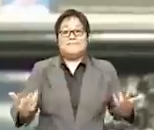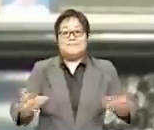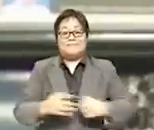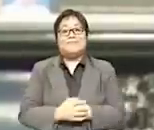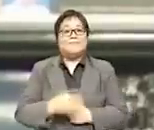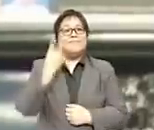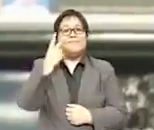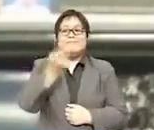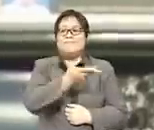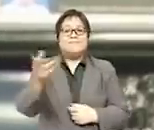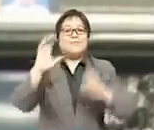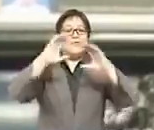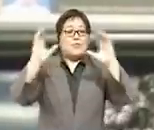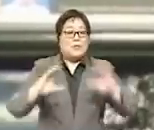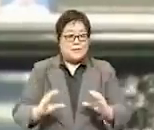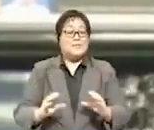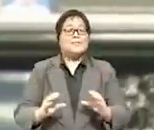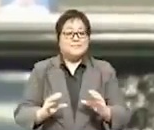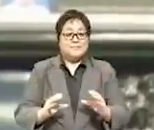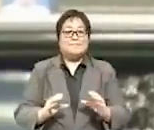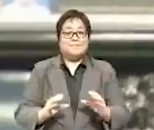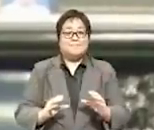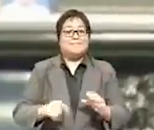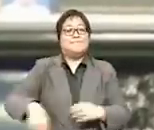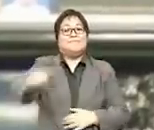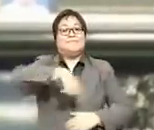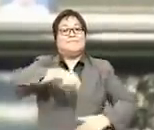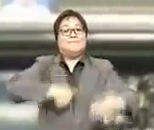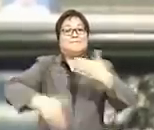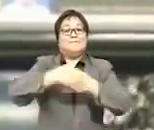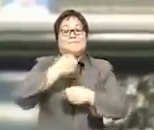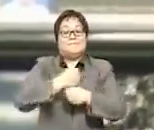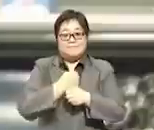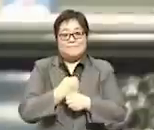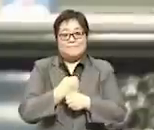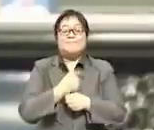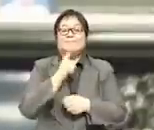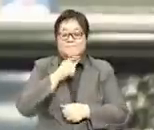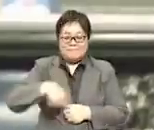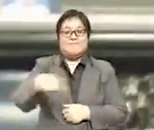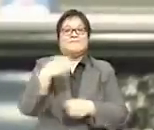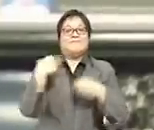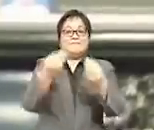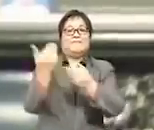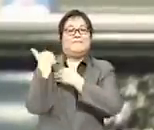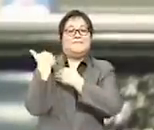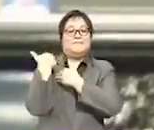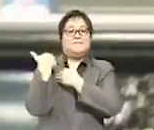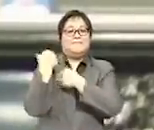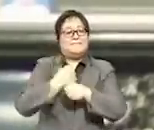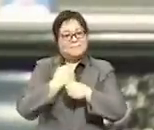tengok sejauh mana keadaan cuaca untuk membolehkan mereka kembali ditempat masing-masing mereka memang bertugas ditempat masing-masing